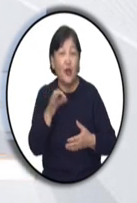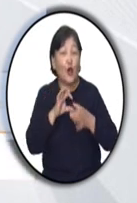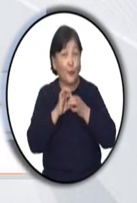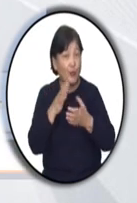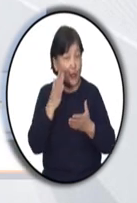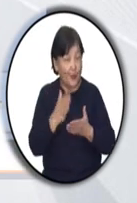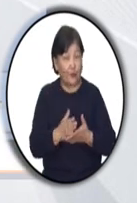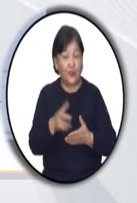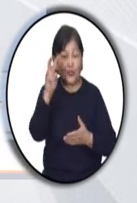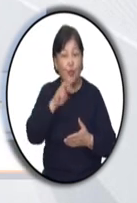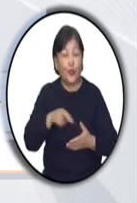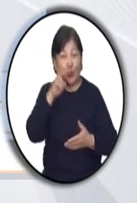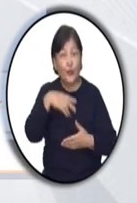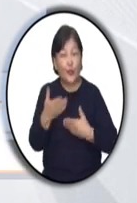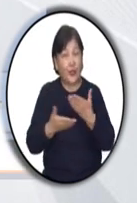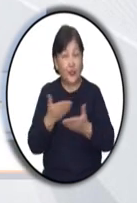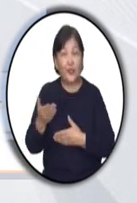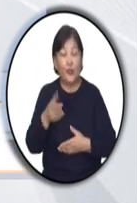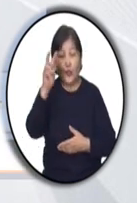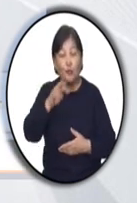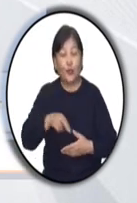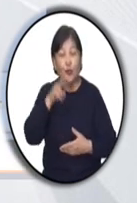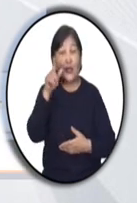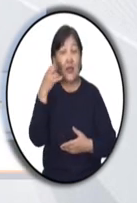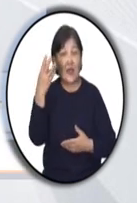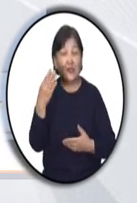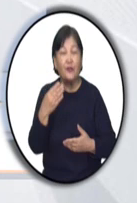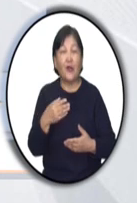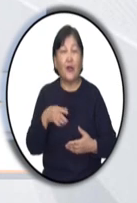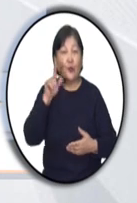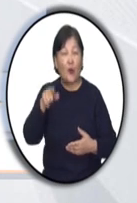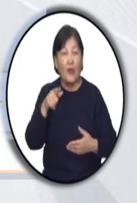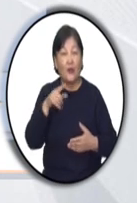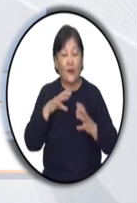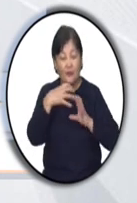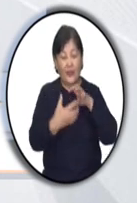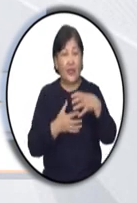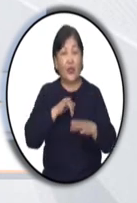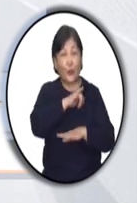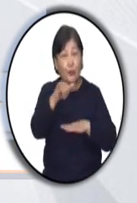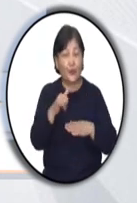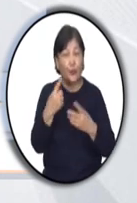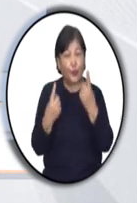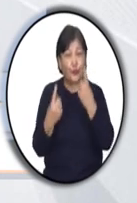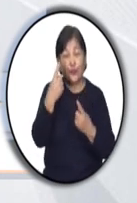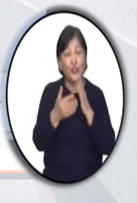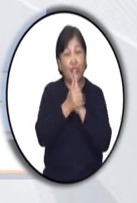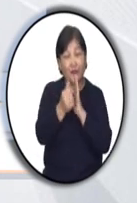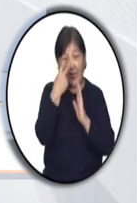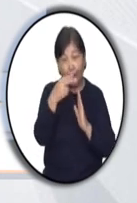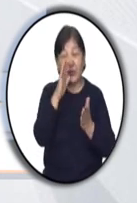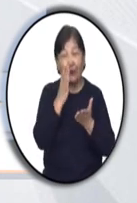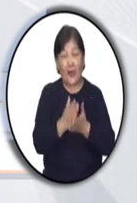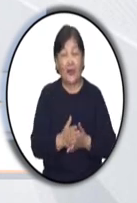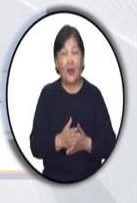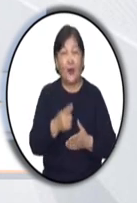тул долларын ханшны өсөлт буурлт нь улс орнуудын өрсөлдөх чадварыг одоо үзүүлдэг юм чухал үзүүлэлт байгаа. Тэгэхээр манай